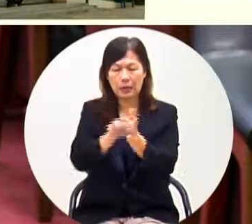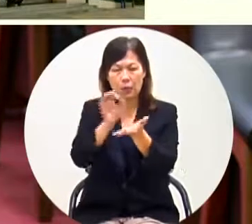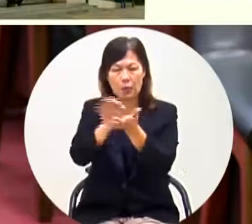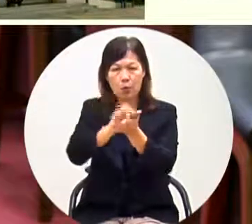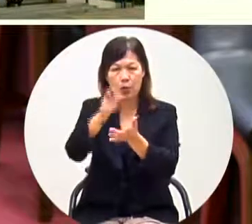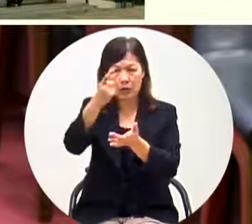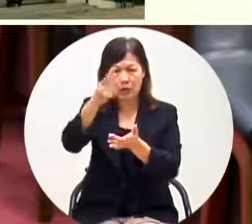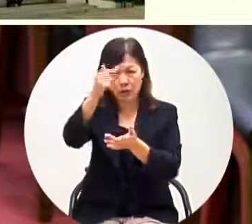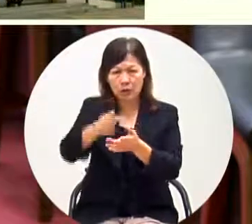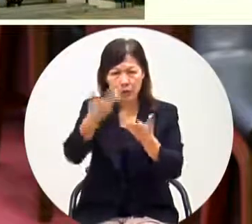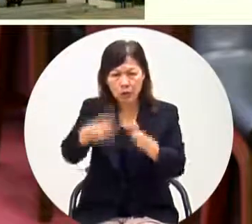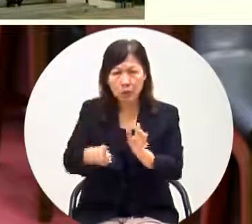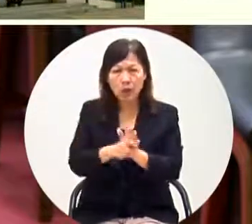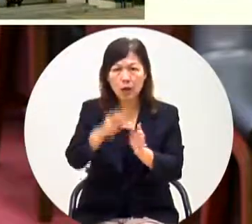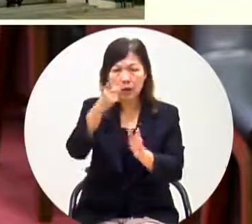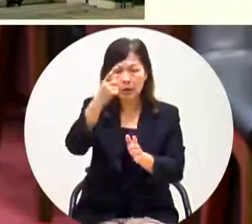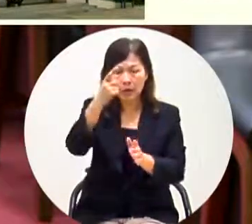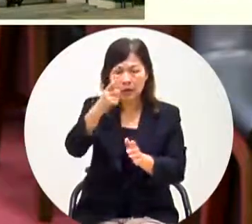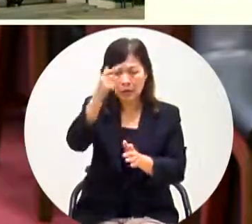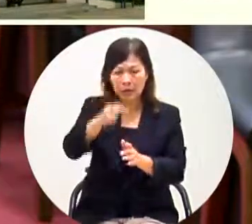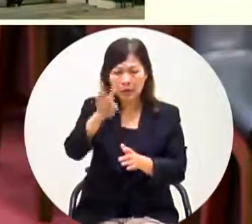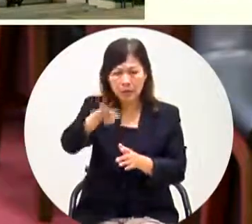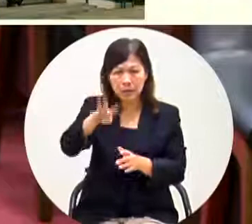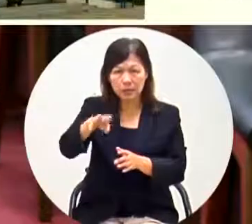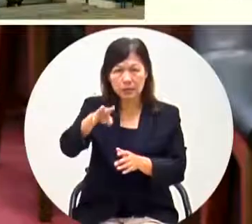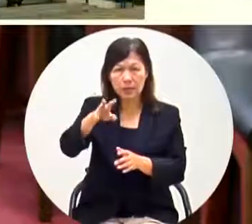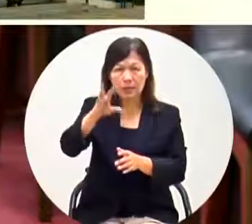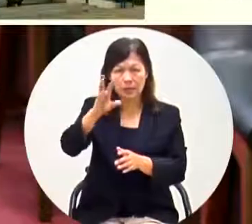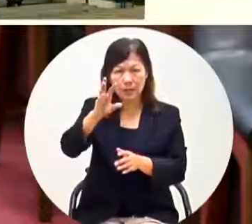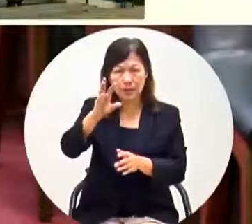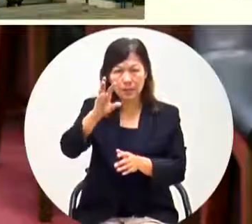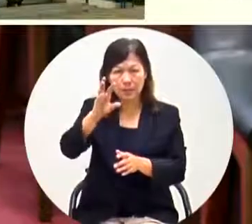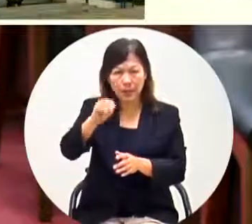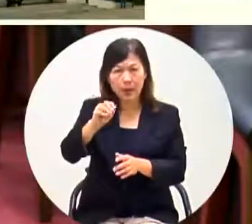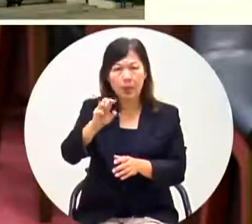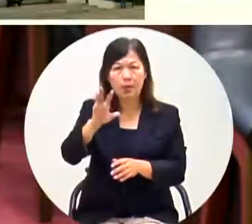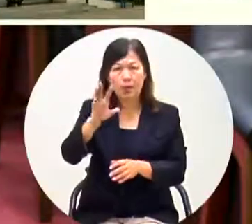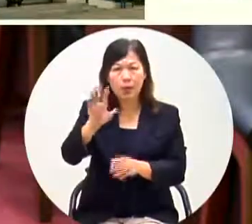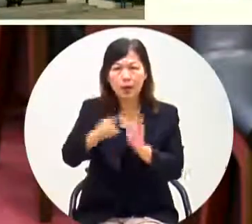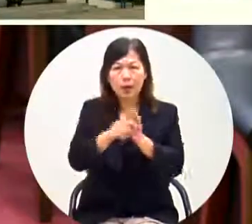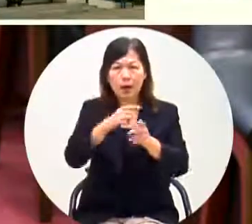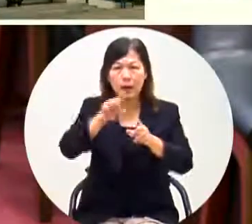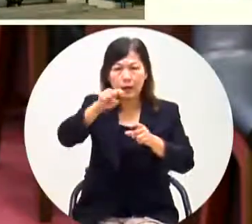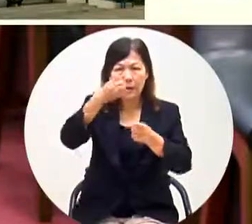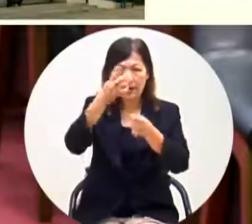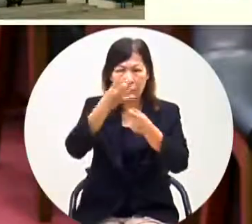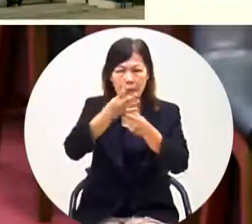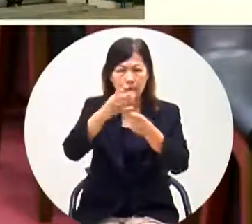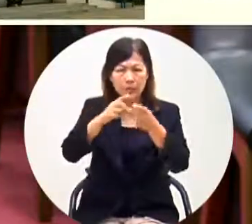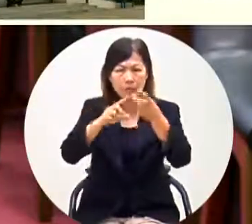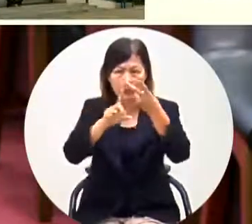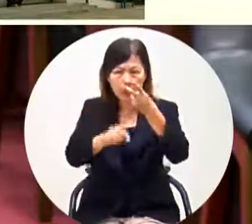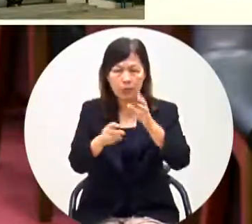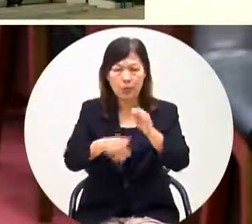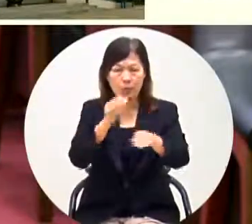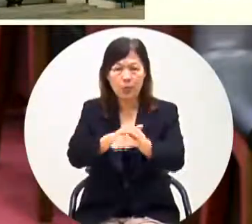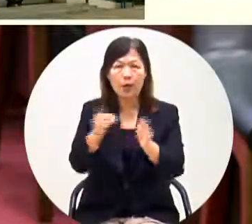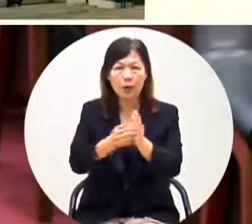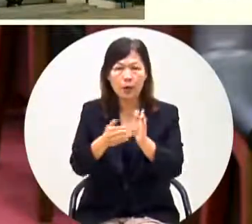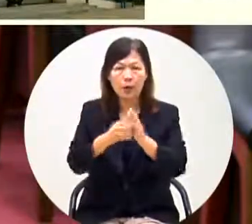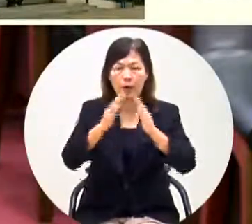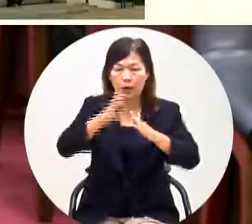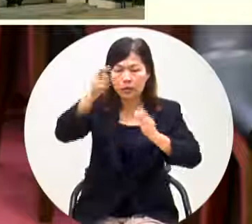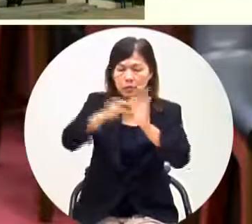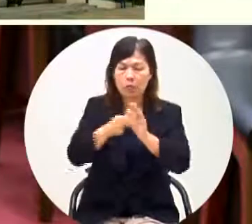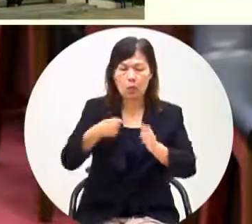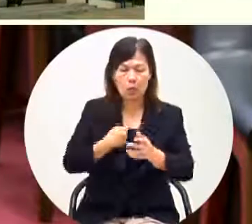1亿4100万，在104年2月份已经完工了。当时我们的市长本席都有出席去进行落